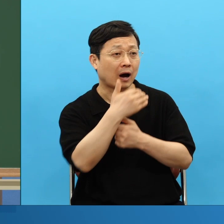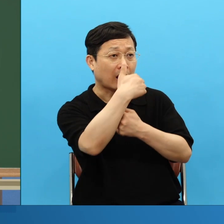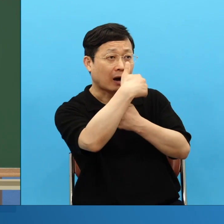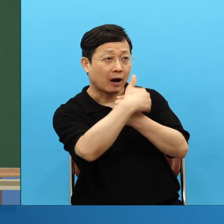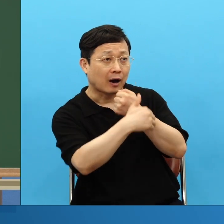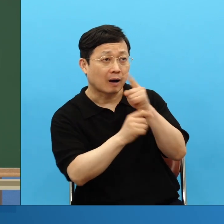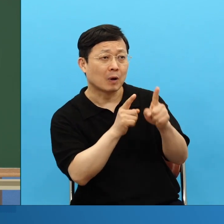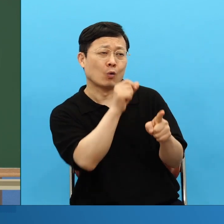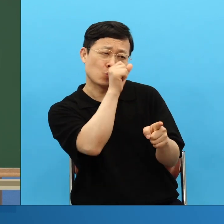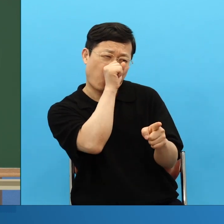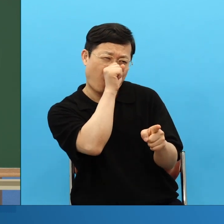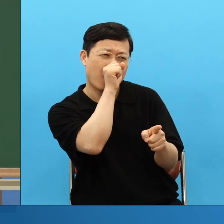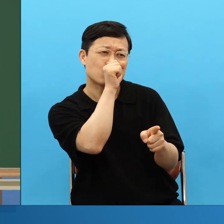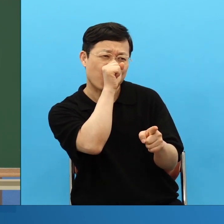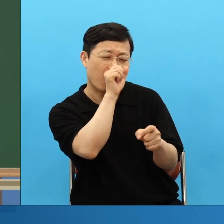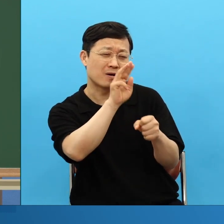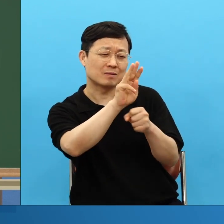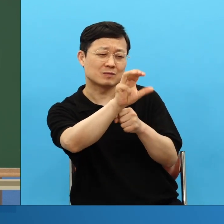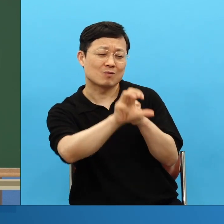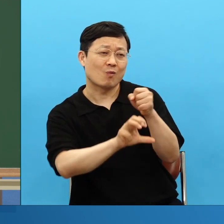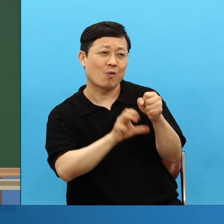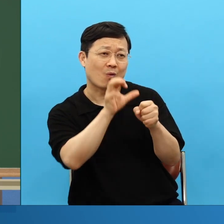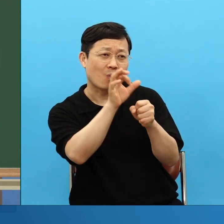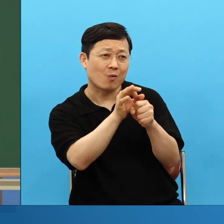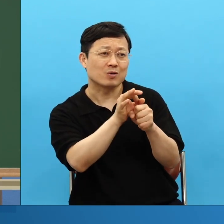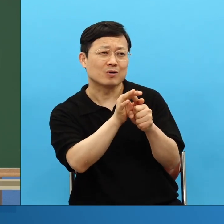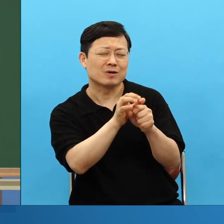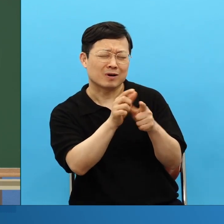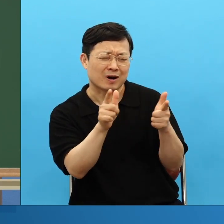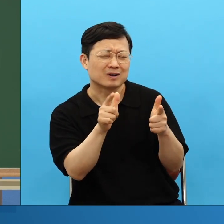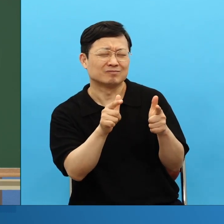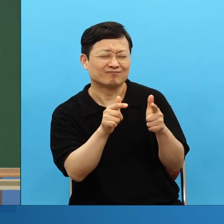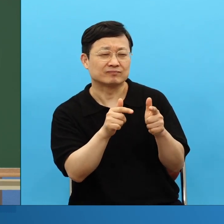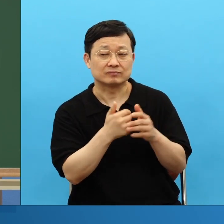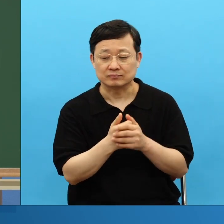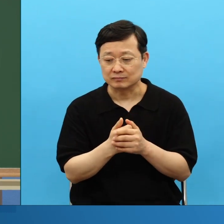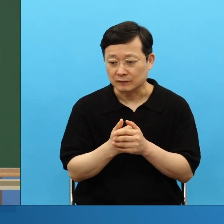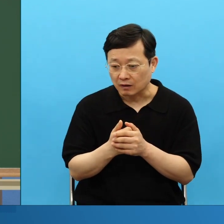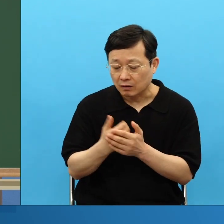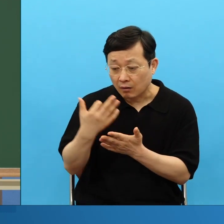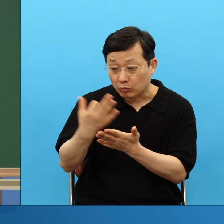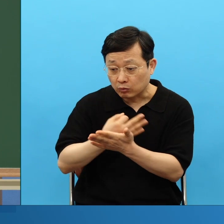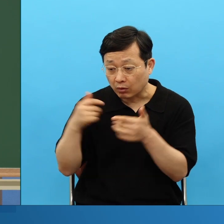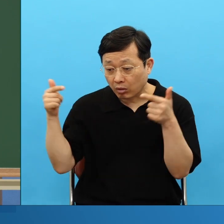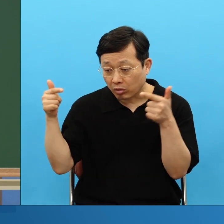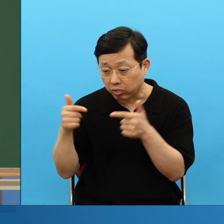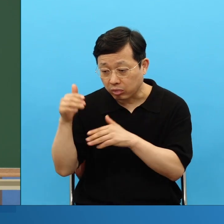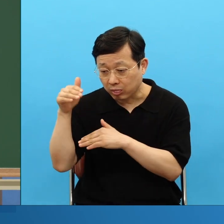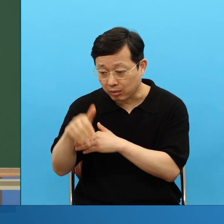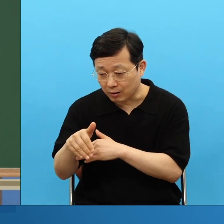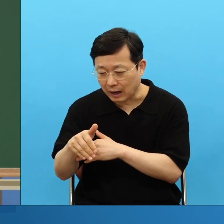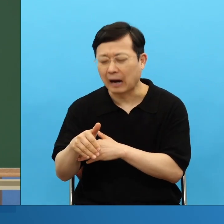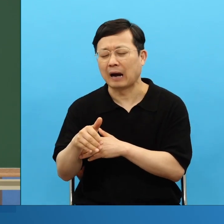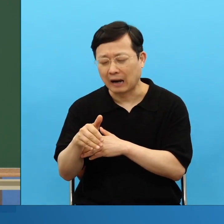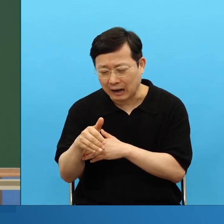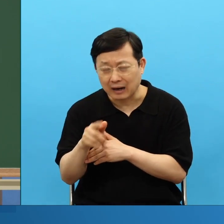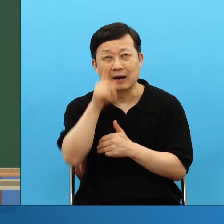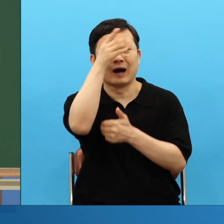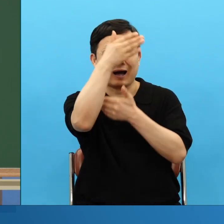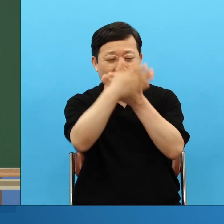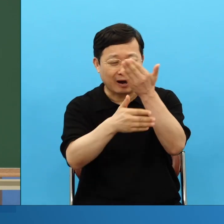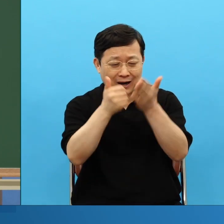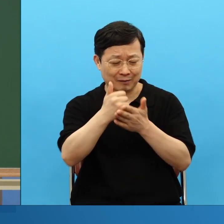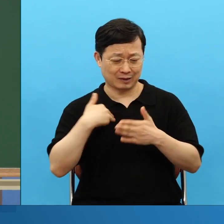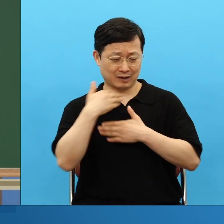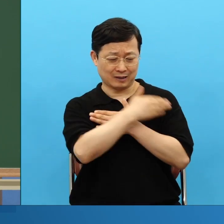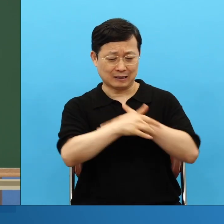하나님이 35년 정도 된 이 묵은 틀, 종교의 틀, 나라는 틀을 바꾸려고 하니 정말